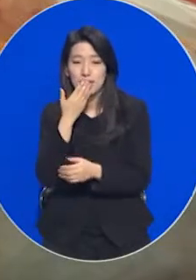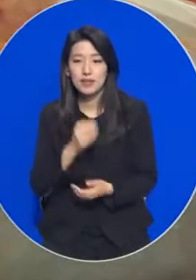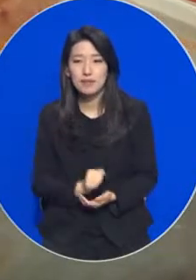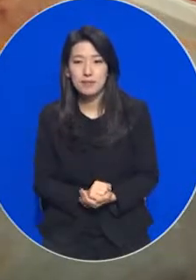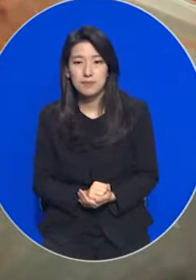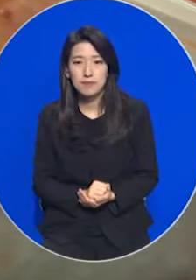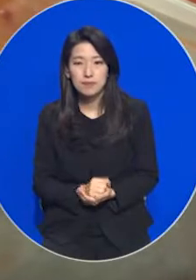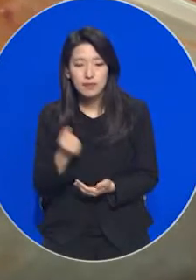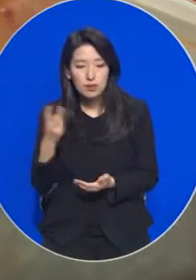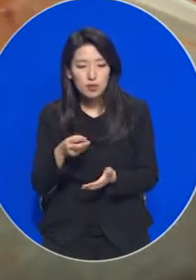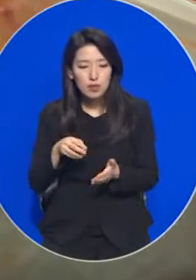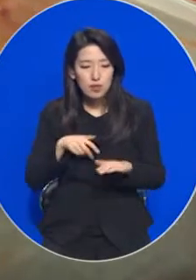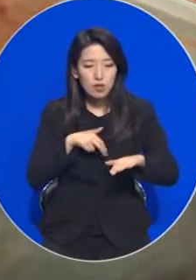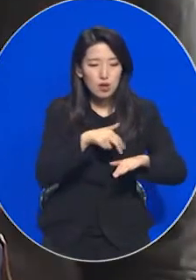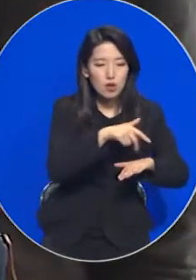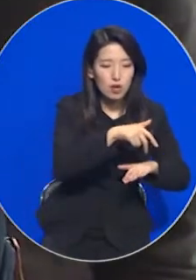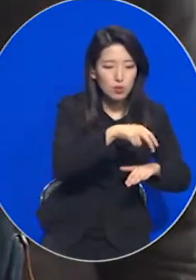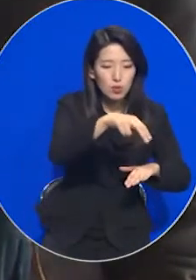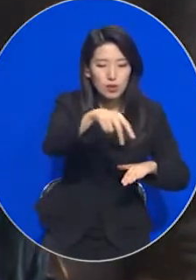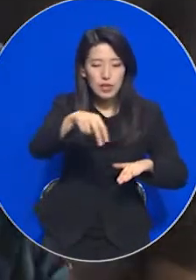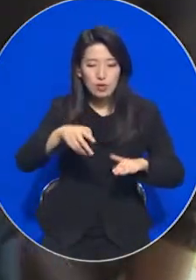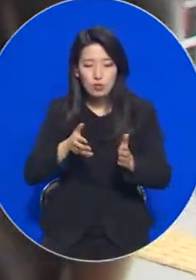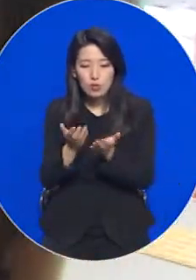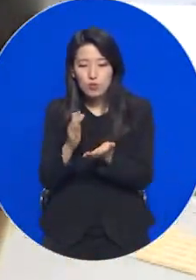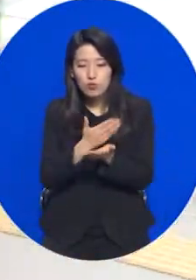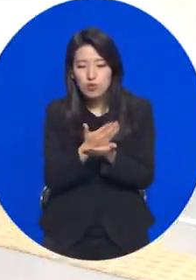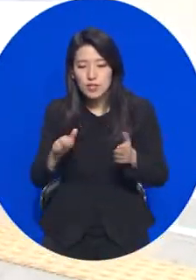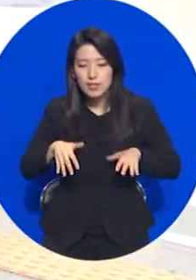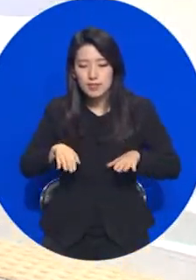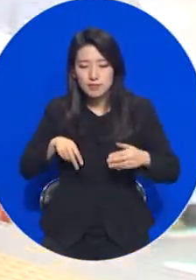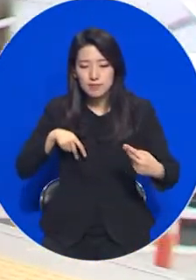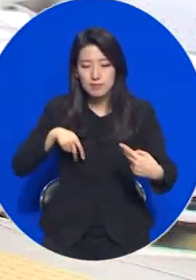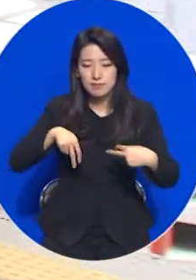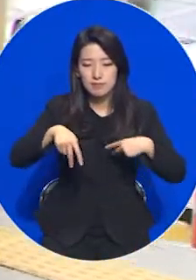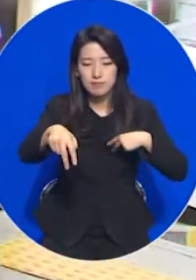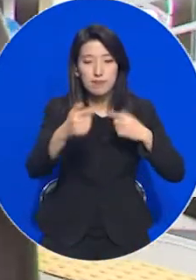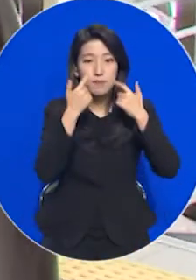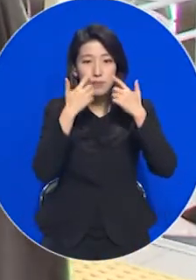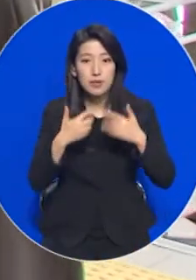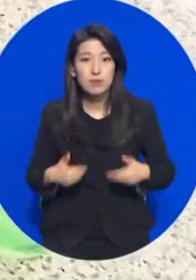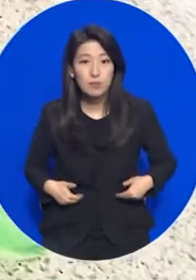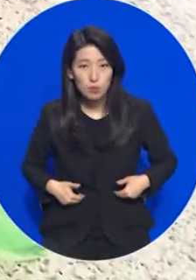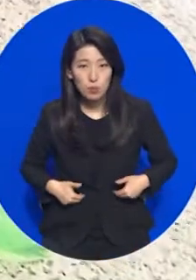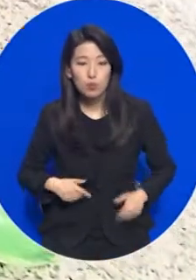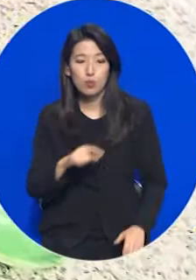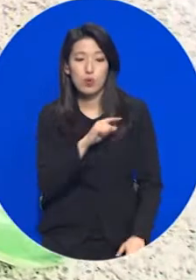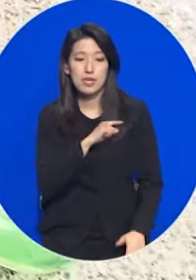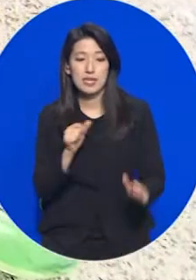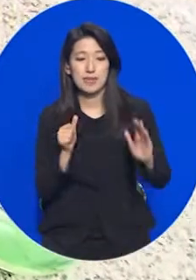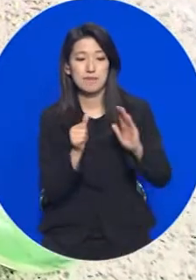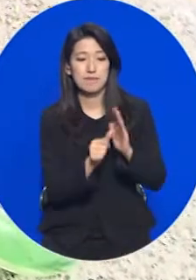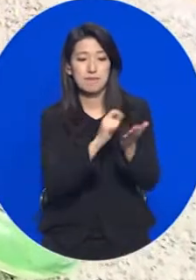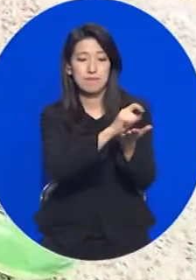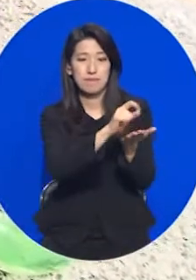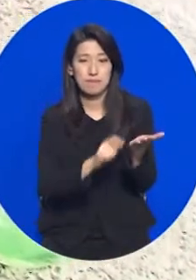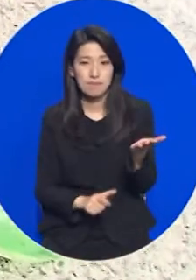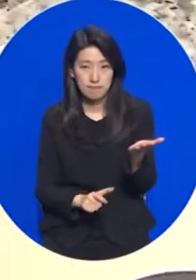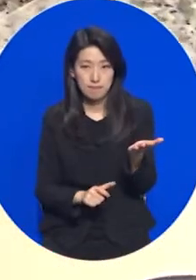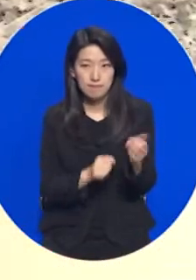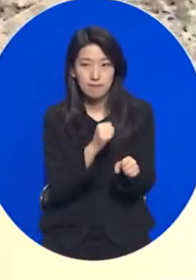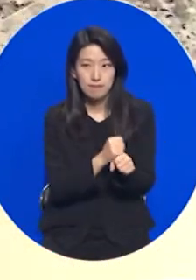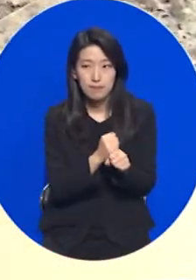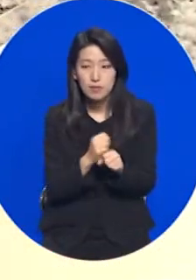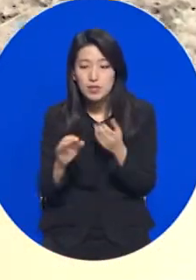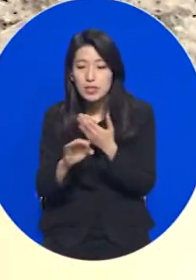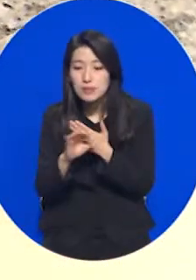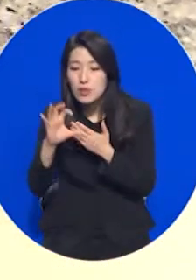동선도 모두 분리합니다. 또 시설 이용 시 발열 확인과 출입명부 작성은 물론 주요 휴게시설의 임시